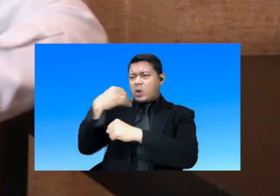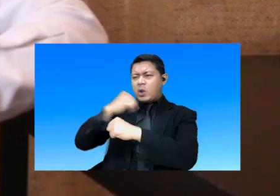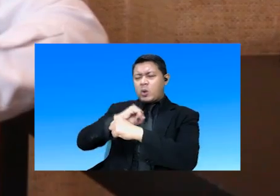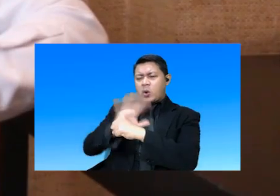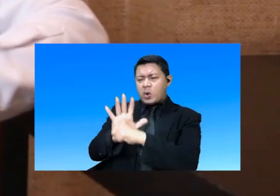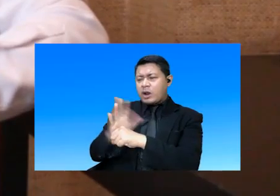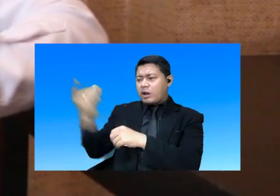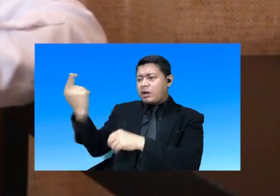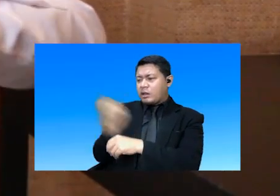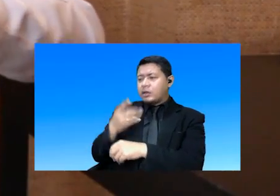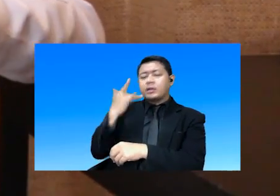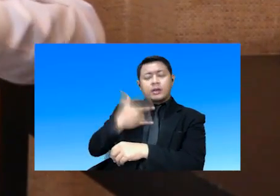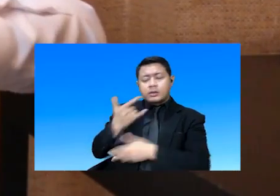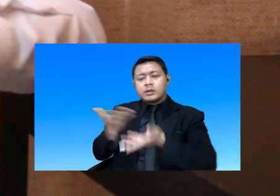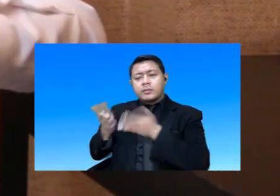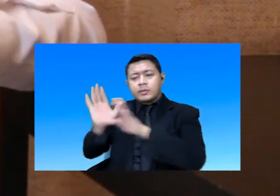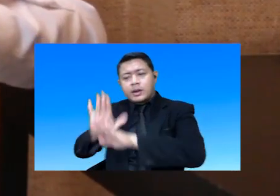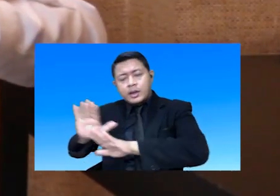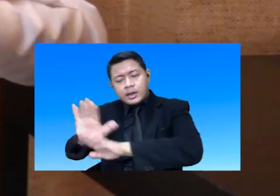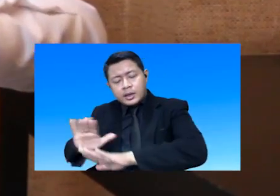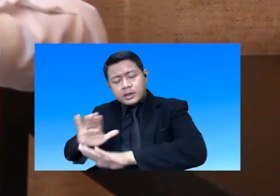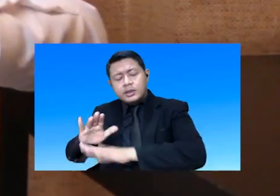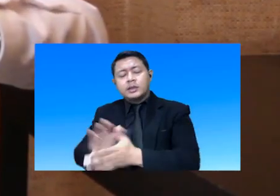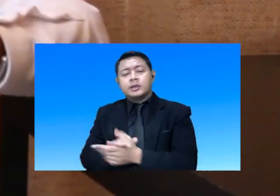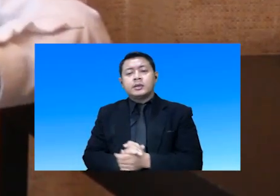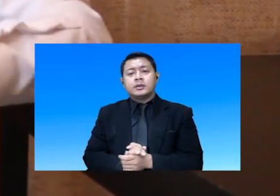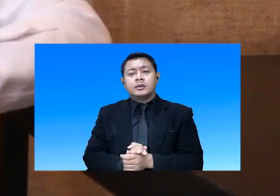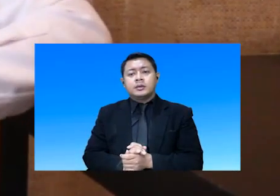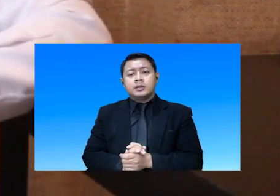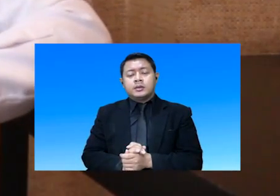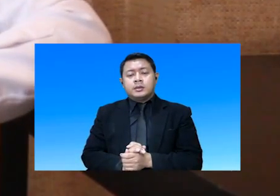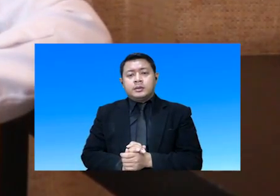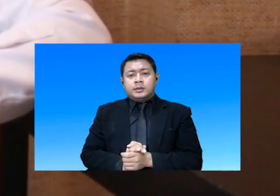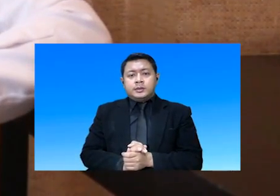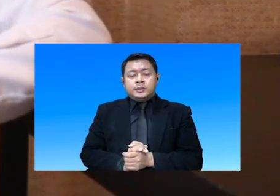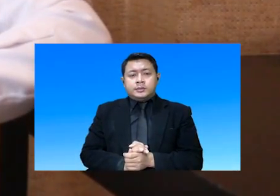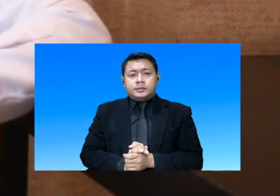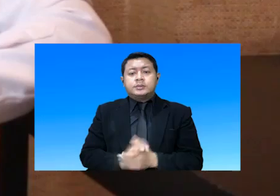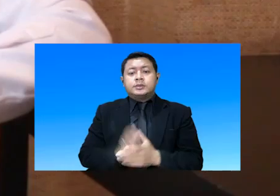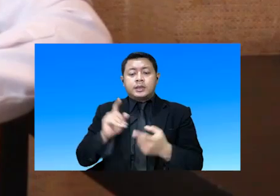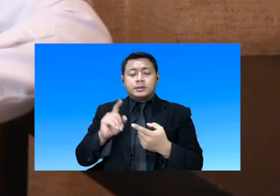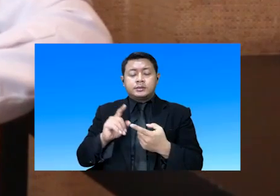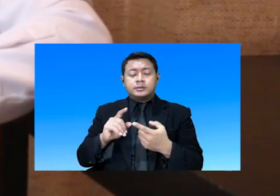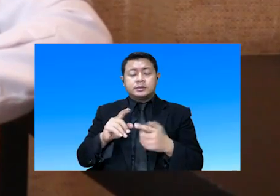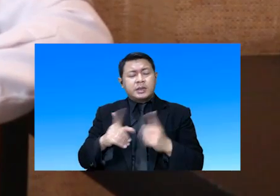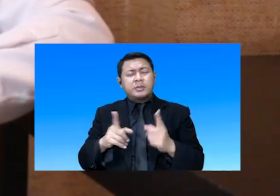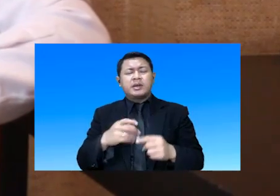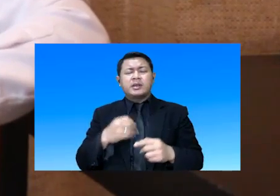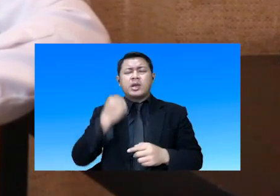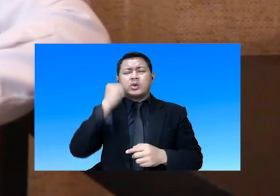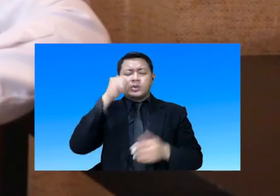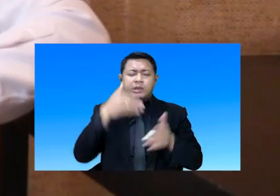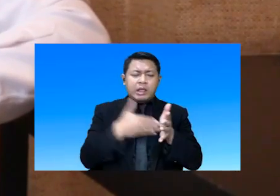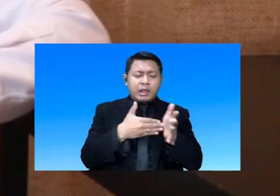kita layani. Belum lagi pasien yang non-COVID yang juga harus dilayani, ya, cuma ada kesulitan karena mereka takut